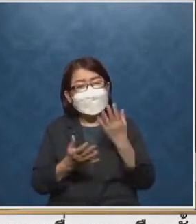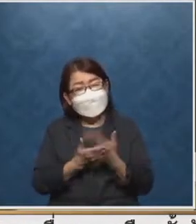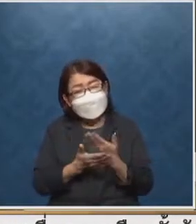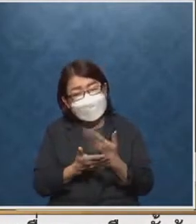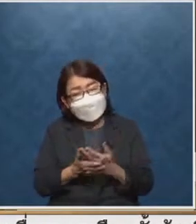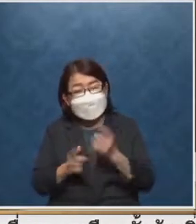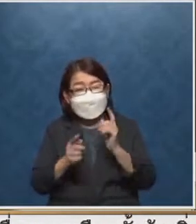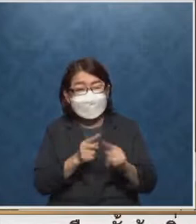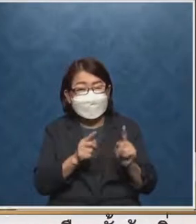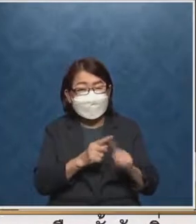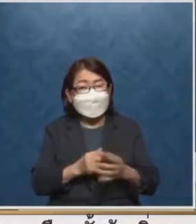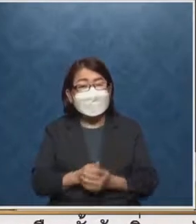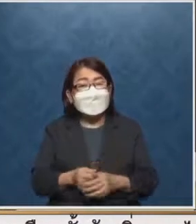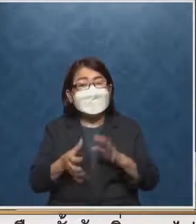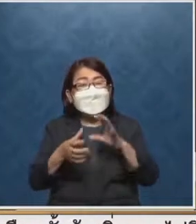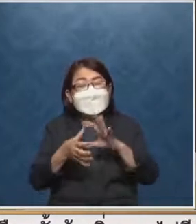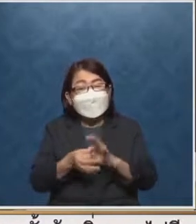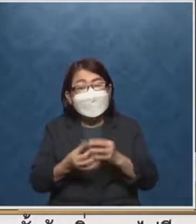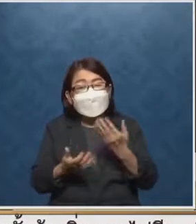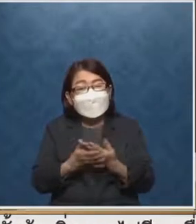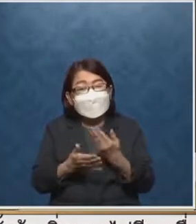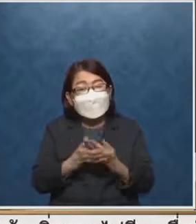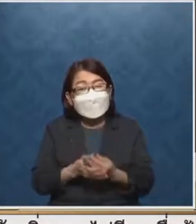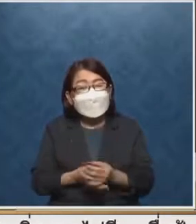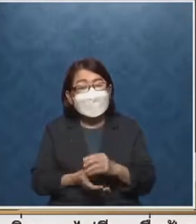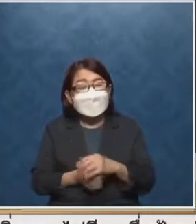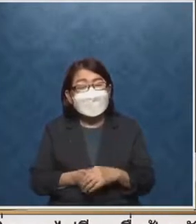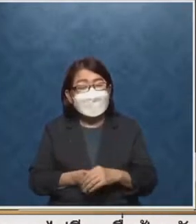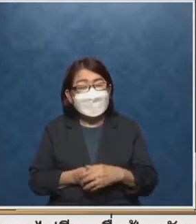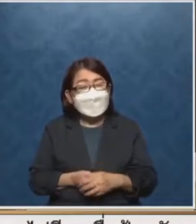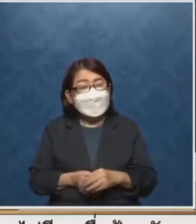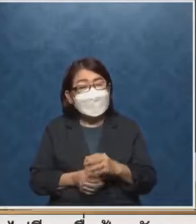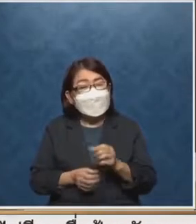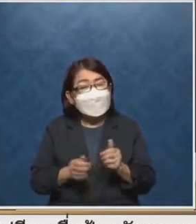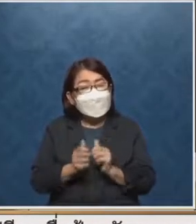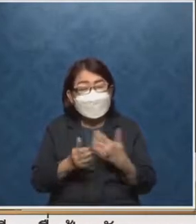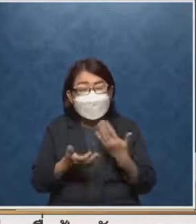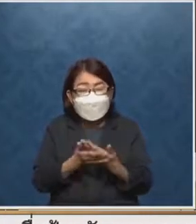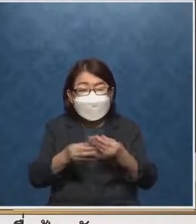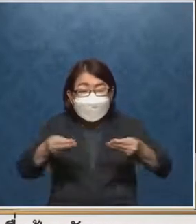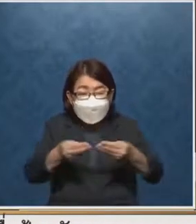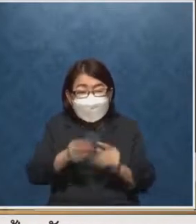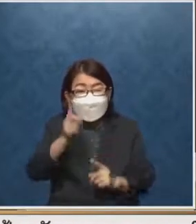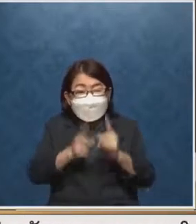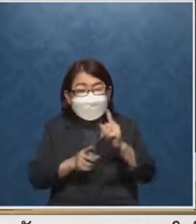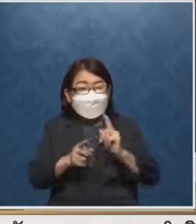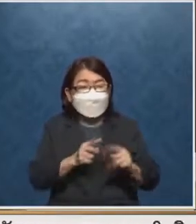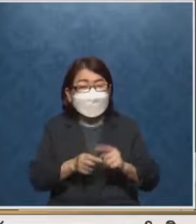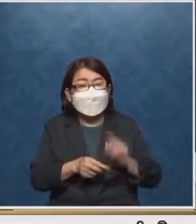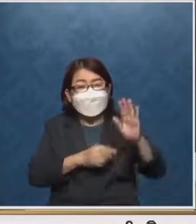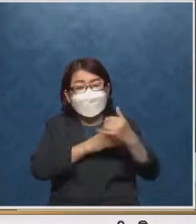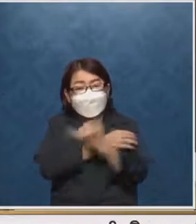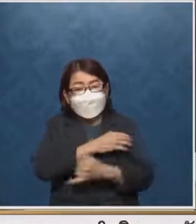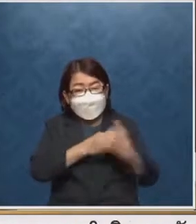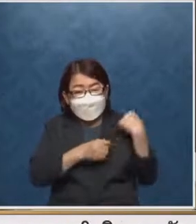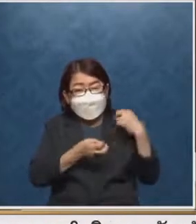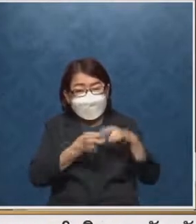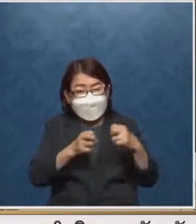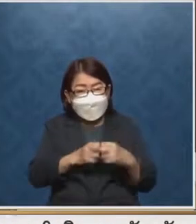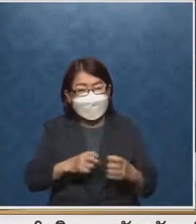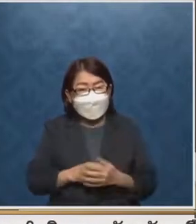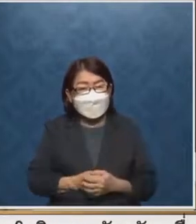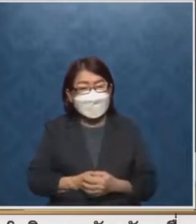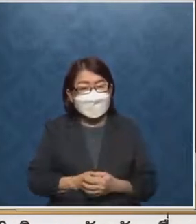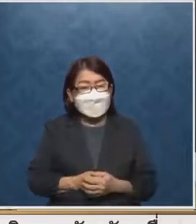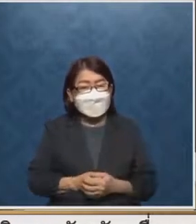มันนี่ดิจิตอลมันนี่เนี่ยมีหลายประเทศหรือหลายแห่งก็มีปัญหาเหมือนกันปัญหายังไงเพราะธรรมดานะครับ